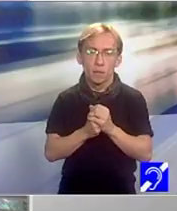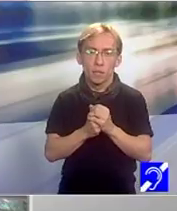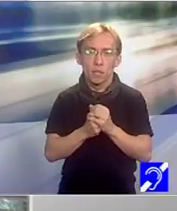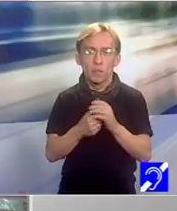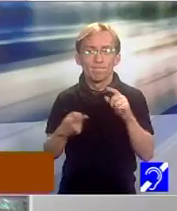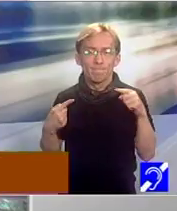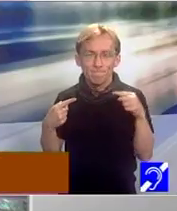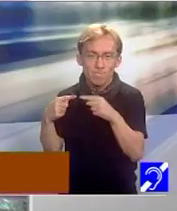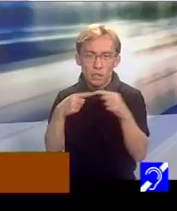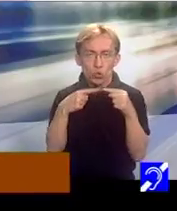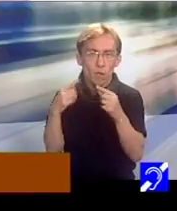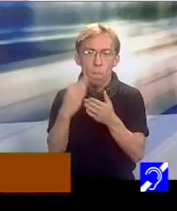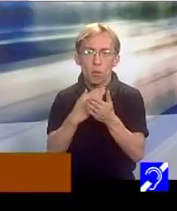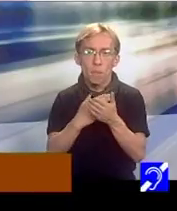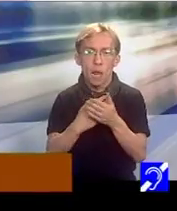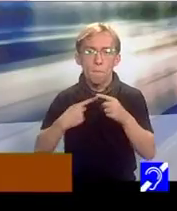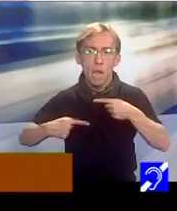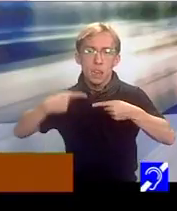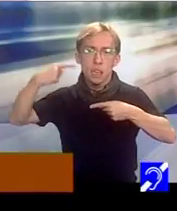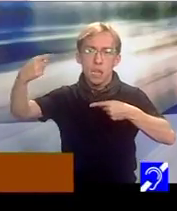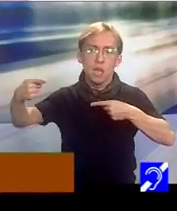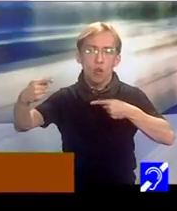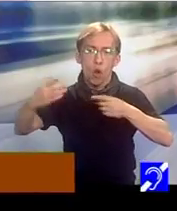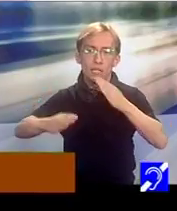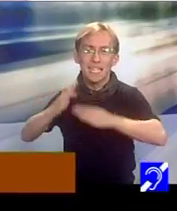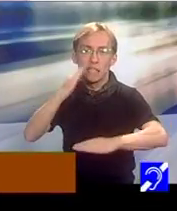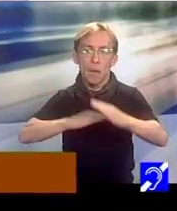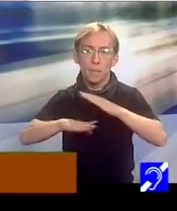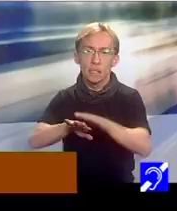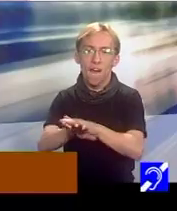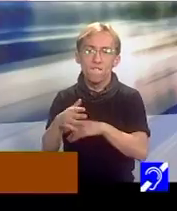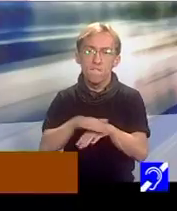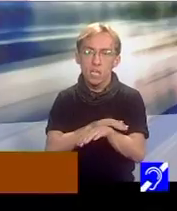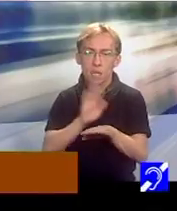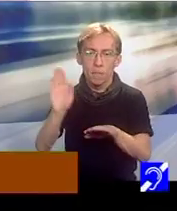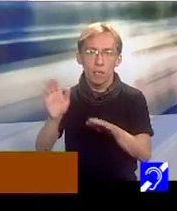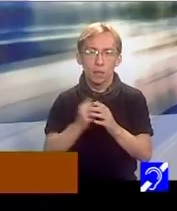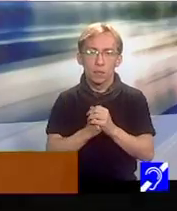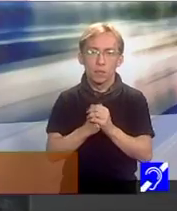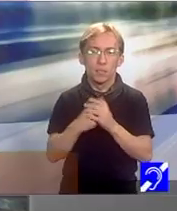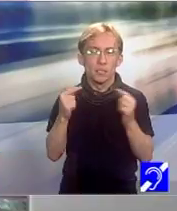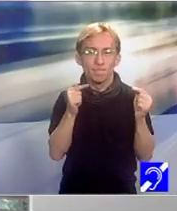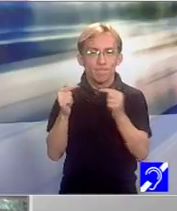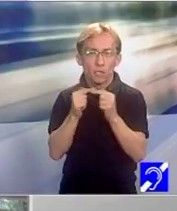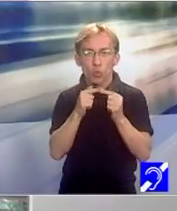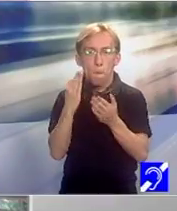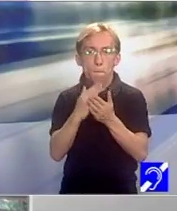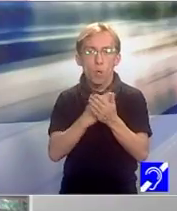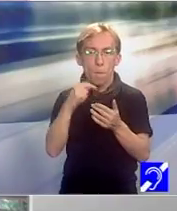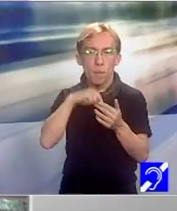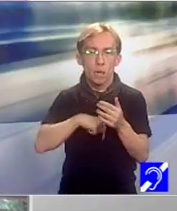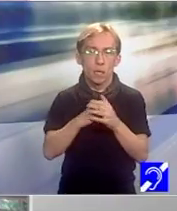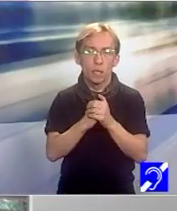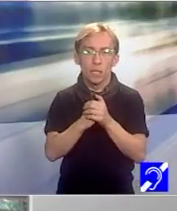probleme specifice vârstei. Dincolo de dizabilitatea fizică sau mentală pe care aceștia o pot avea, ei se confruntă cu aceleași probleme